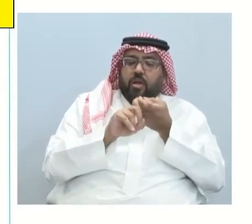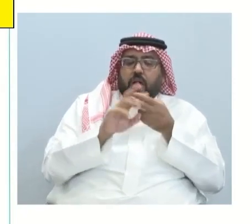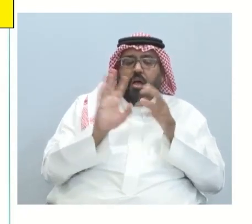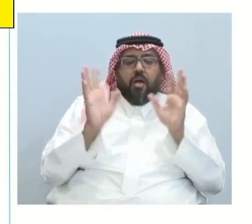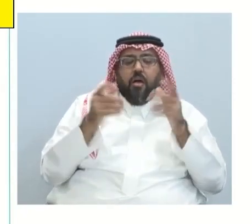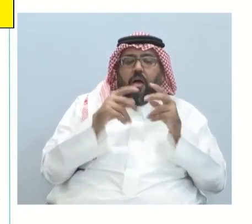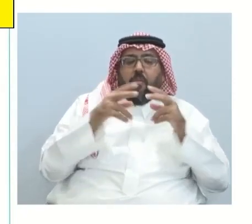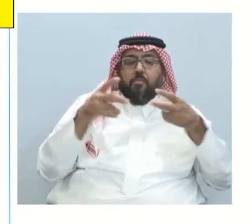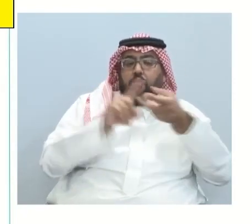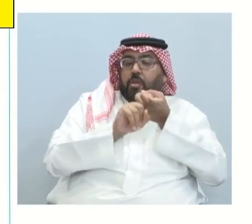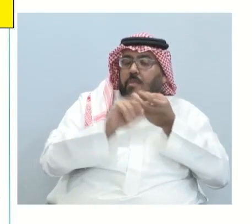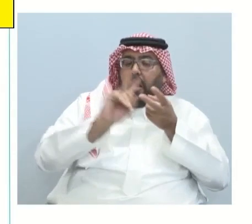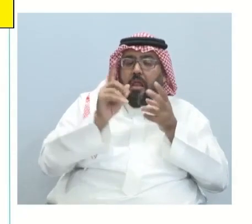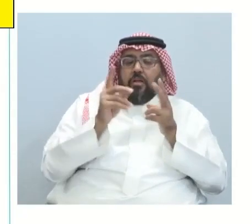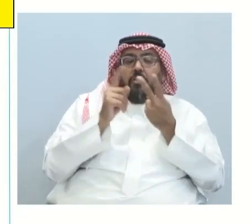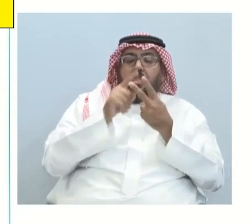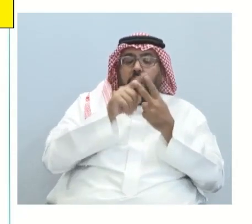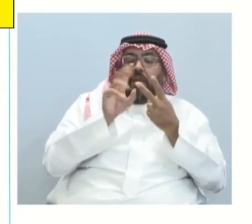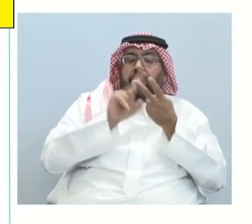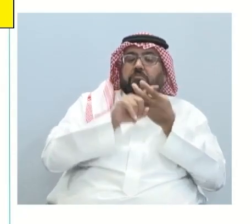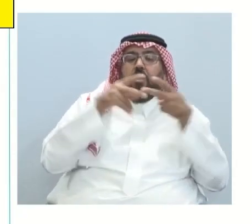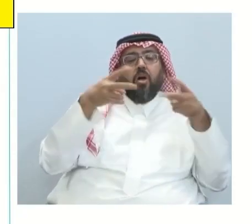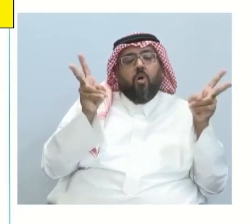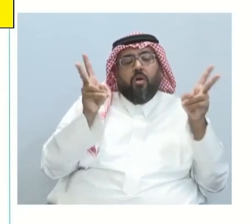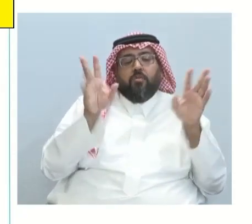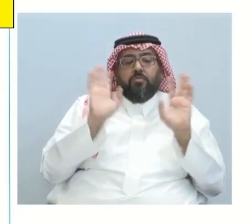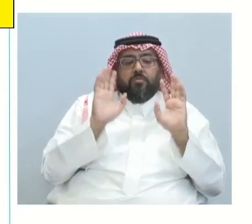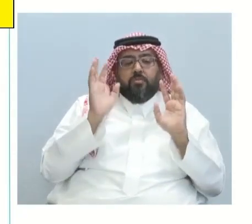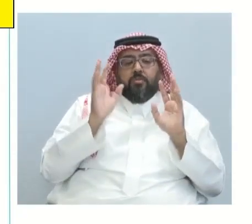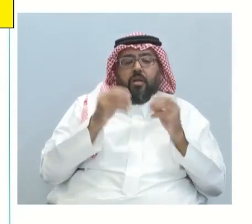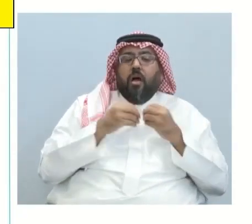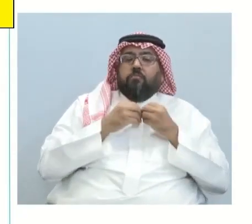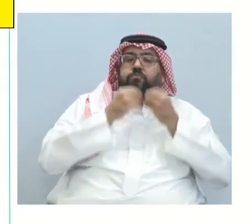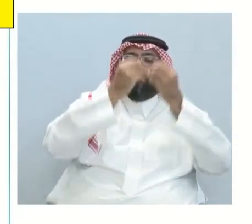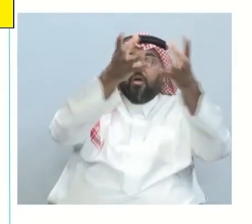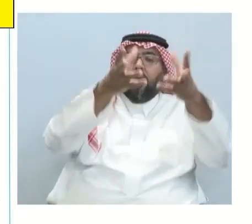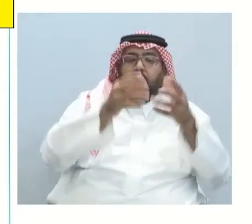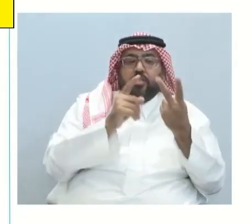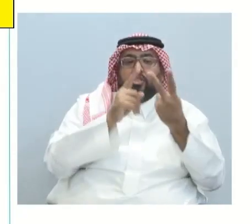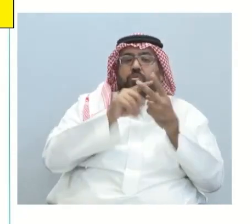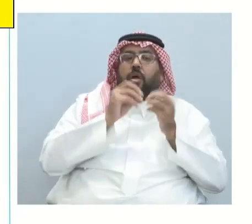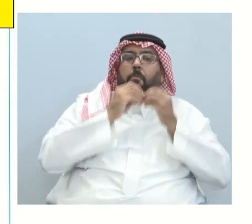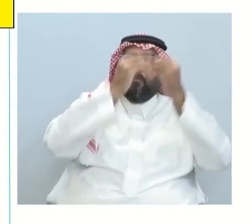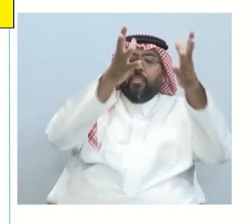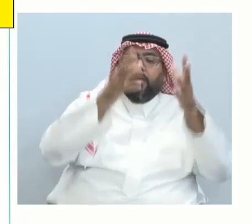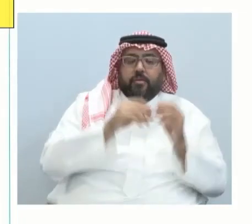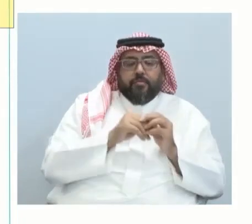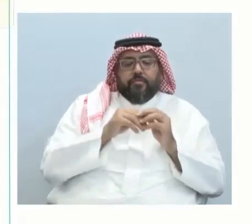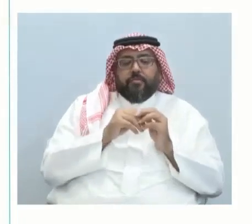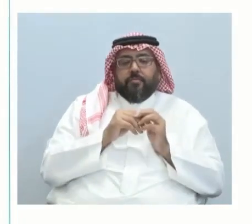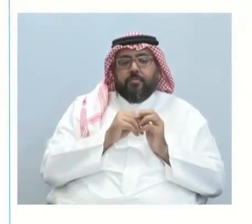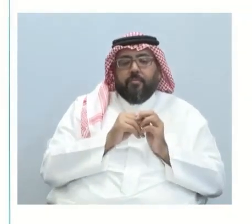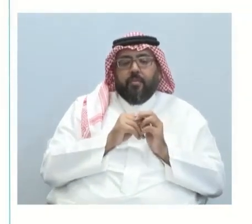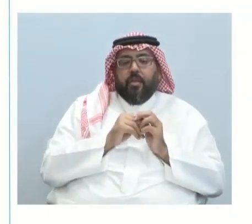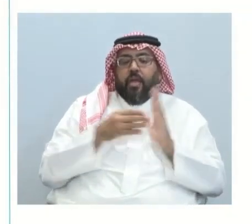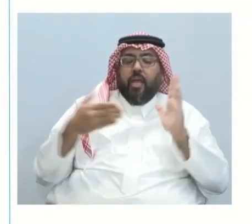غير رابطه اي غير مرتبطه وبالتالي لديه قابليه لمنح هذا الزوج الالكتروني الحر